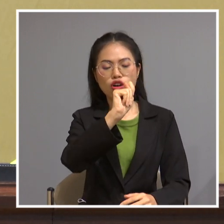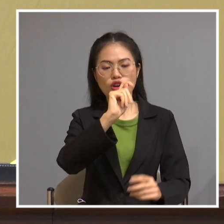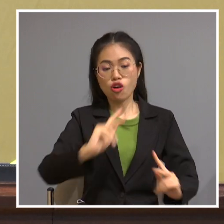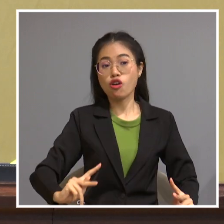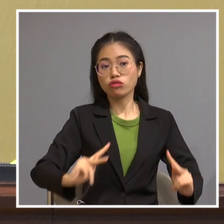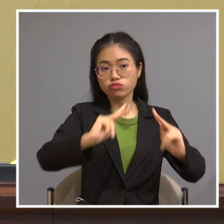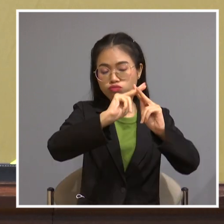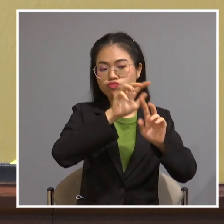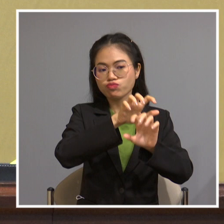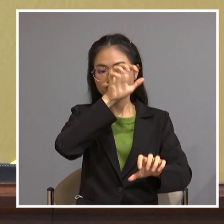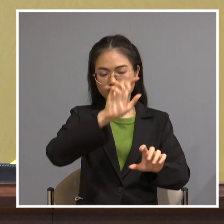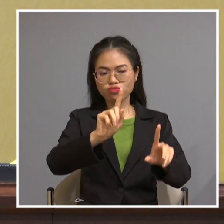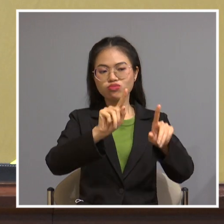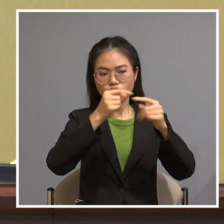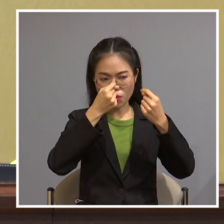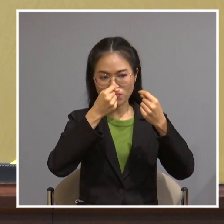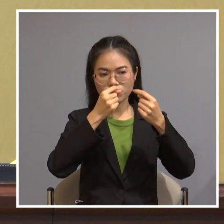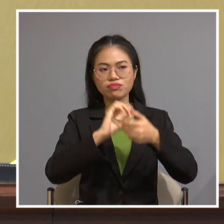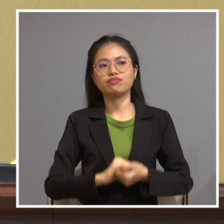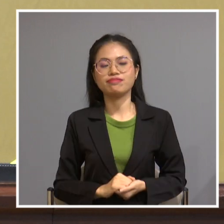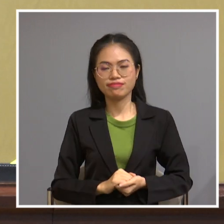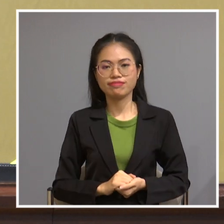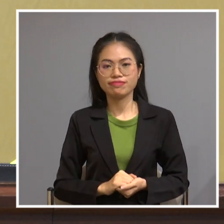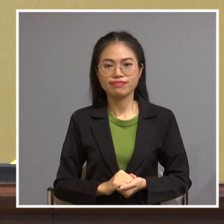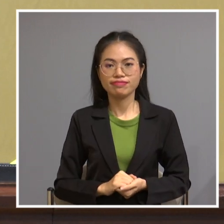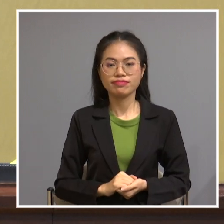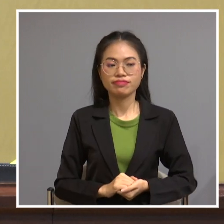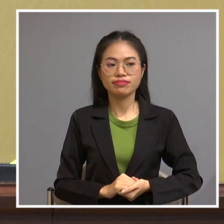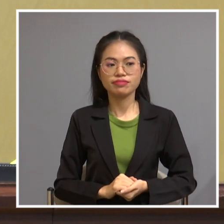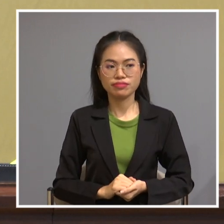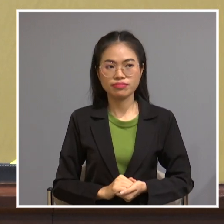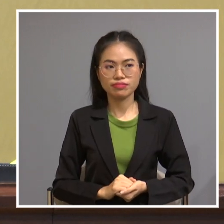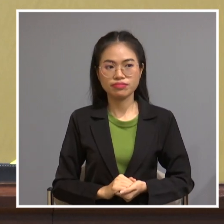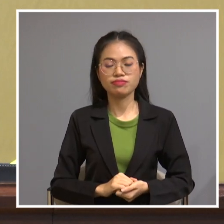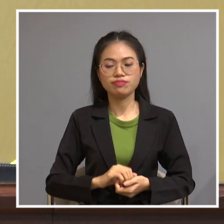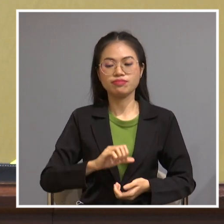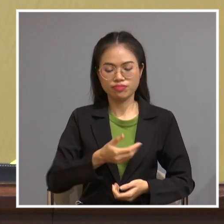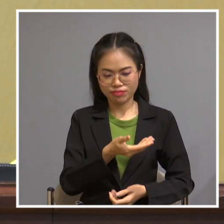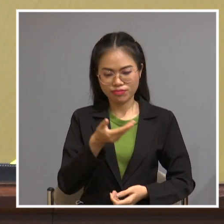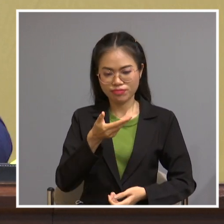คือท่านอนุพงภาพจินดาเตรีมตอบนะครับ เชิญท่านสมาชิกครั